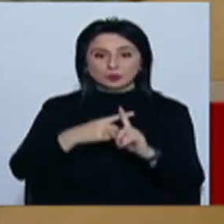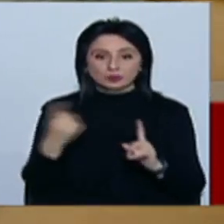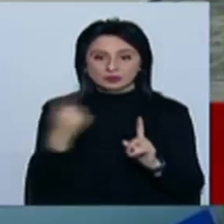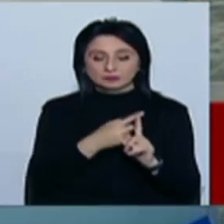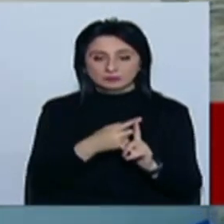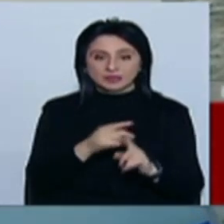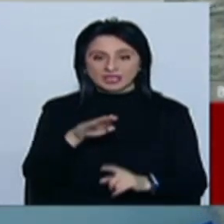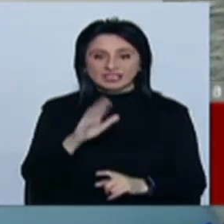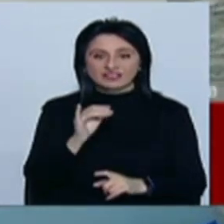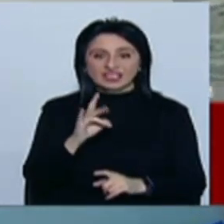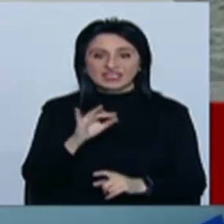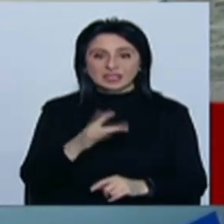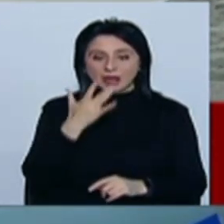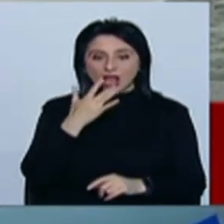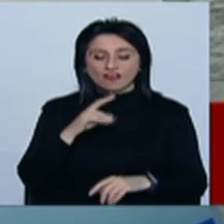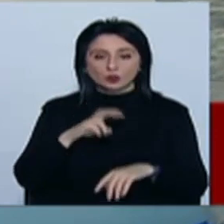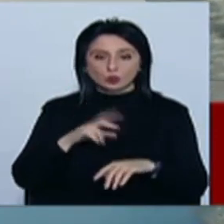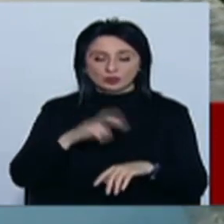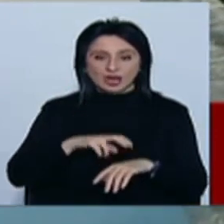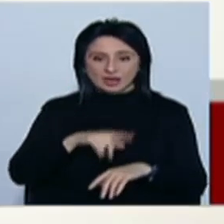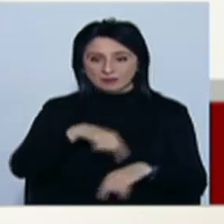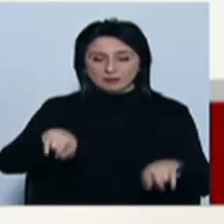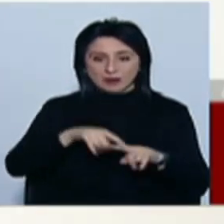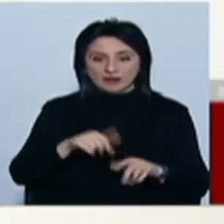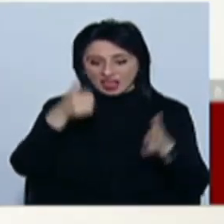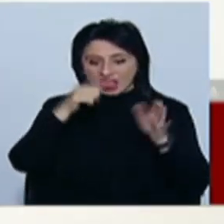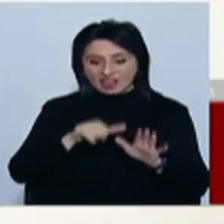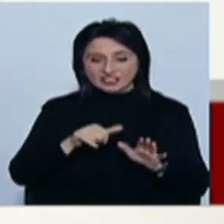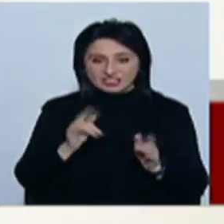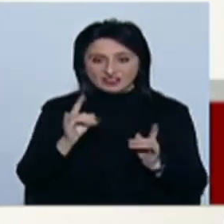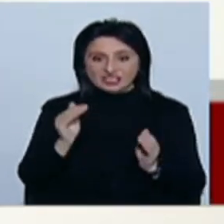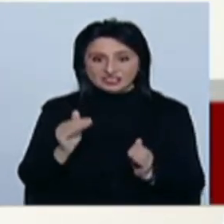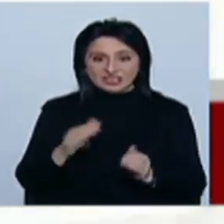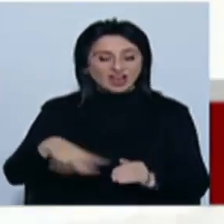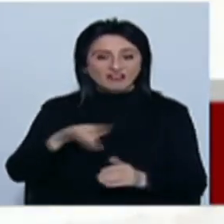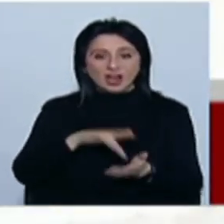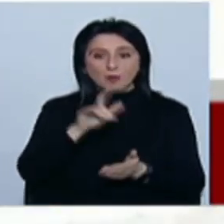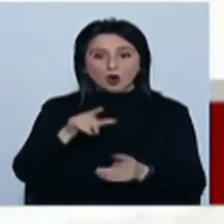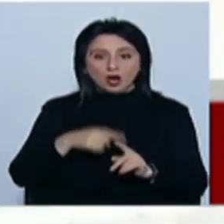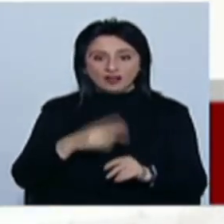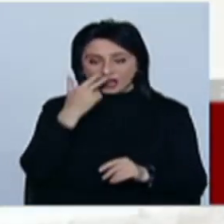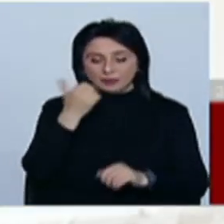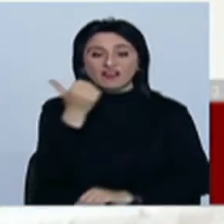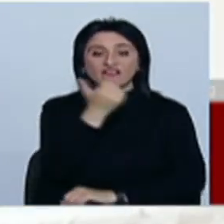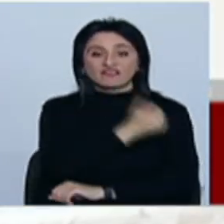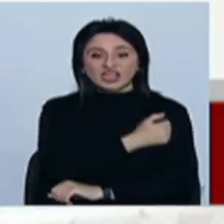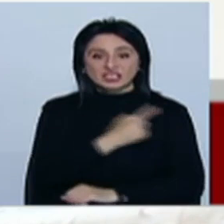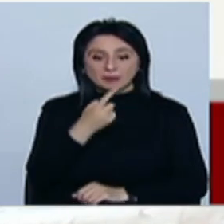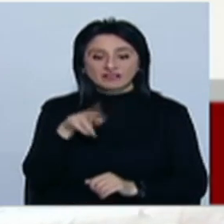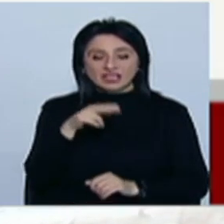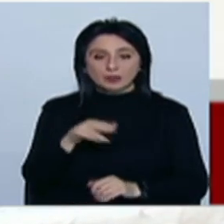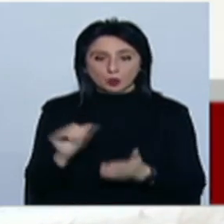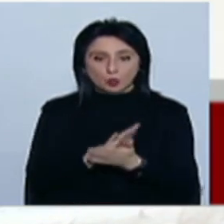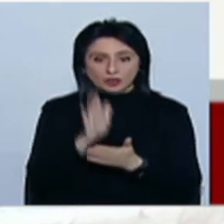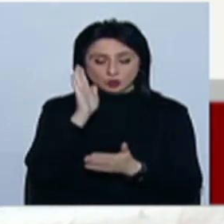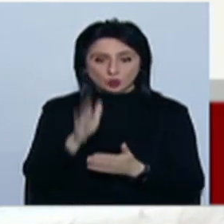მიზნით დაავადებათა კონტროლის ეროვნული ცენტრის გადაწყვეტილებით 6 თვის ასაკიდან საქართველოს ყველა მოქალაქისთვის გრიპის ვაქცინა 1 დეკემბრამდე